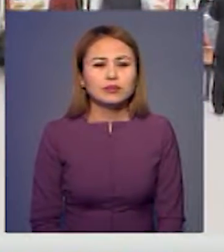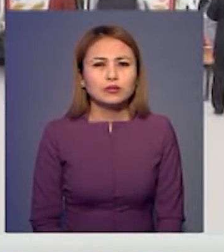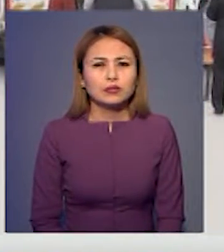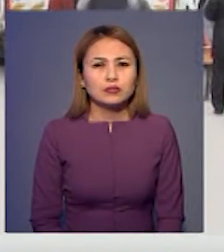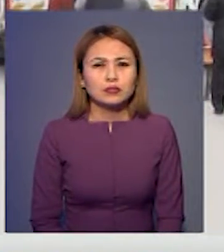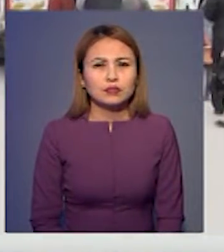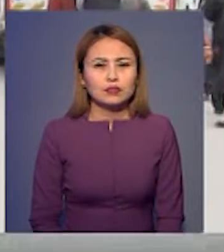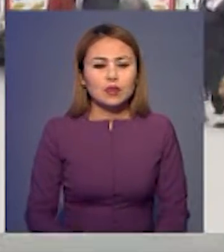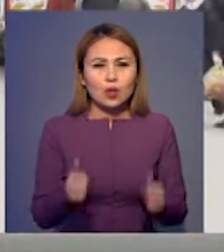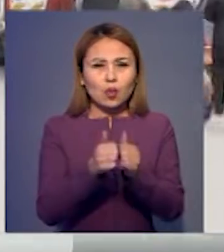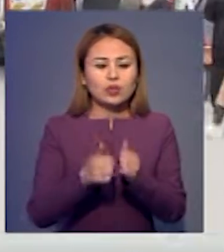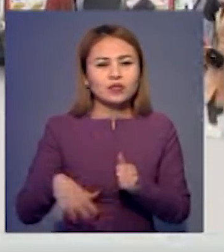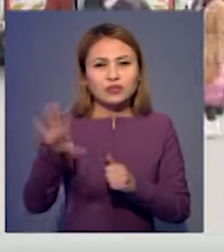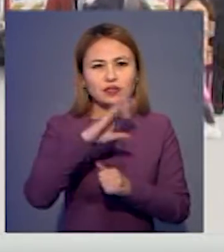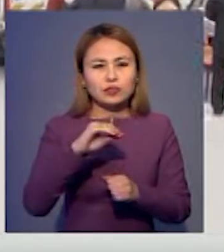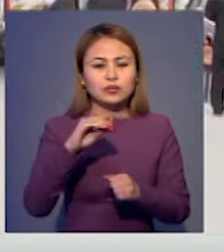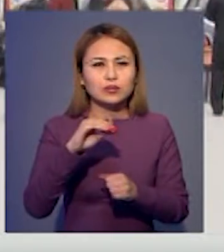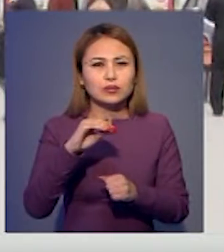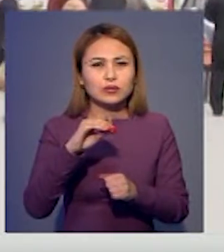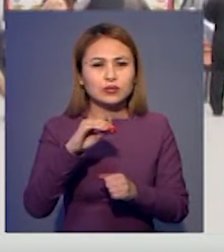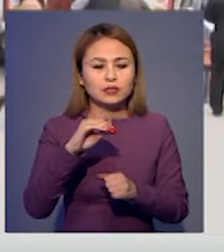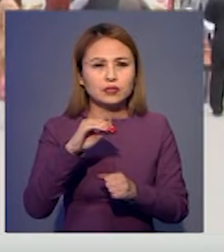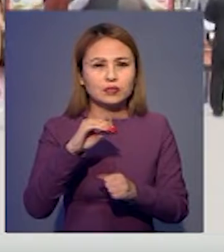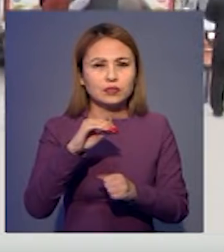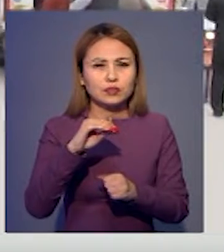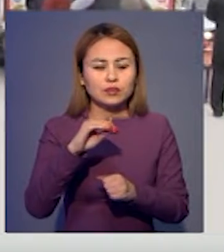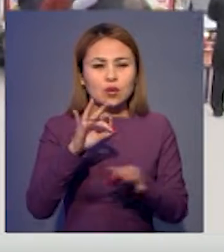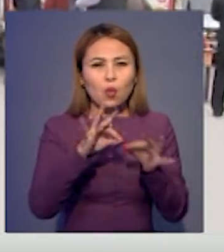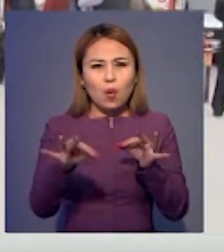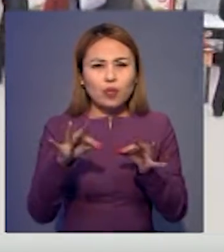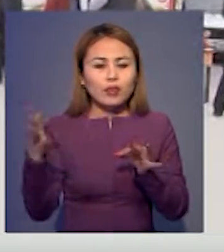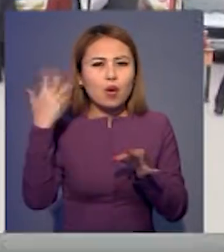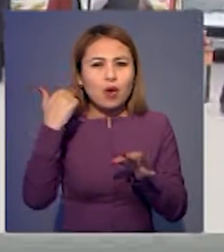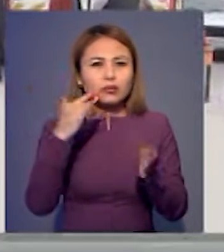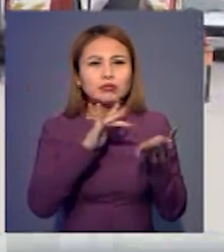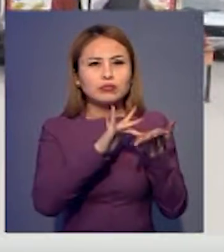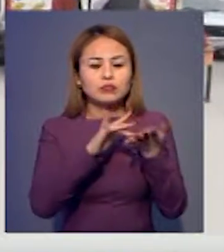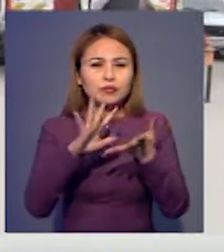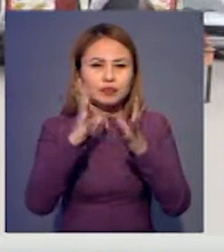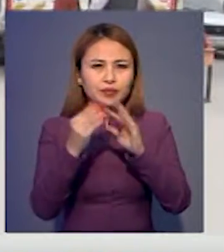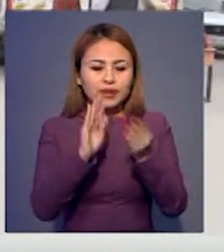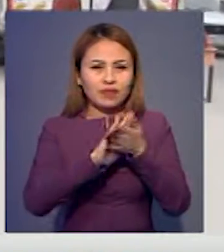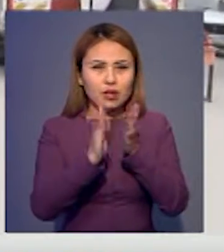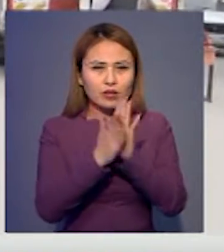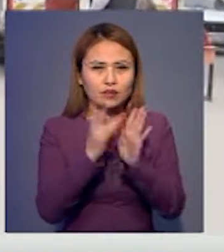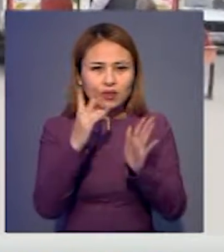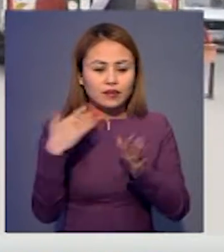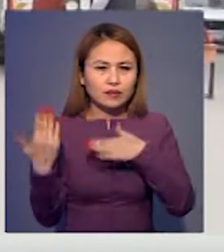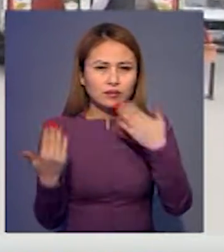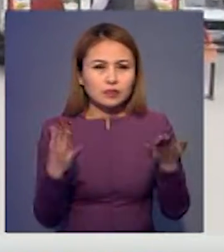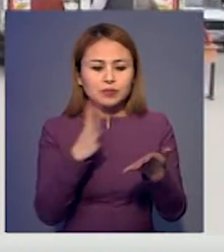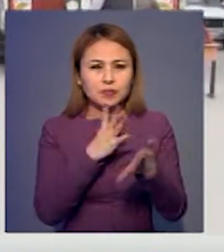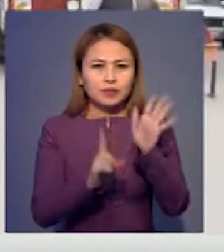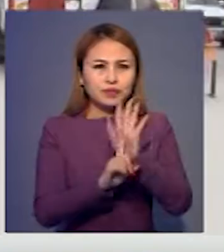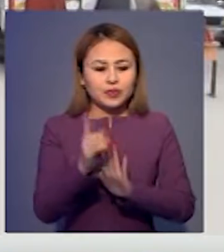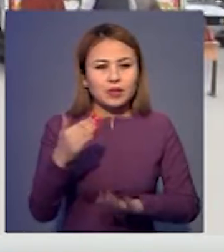көршілес Өзбекстан Республикасының Хорезм губерниясы облысына барған сапарында осы екі жақты келісім бойынша биылдан бастап